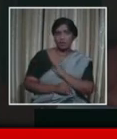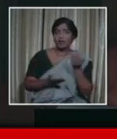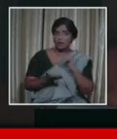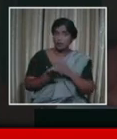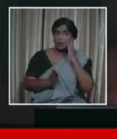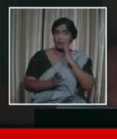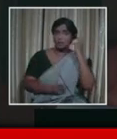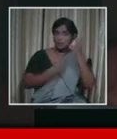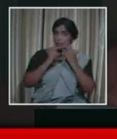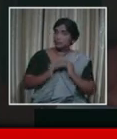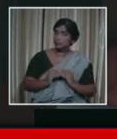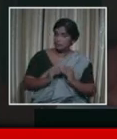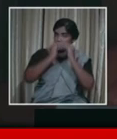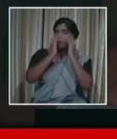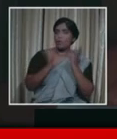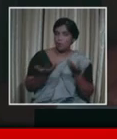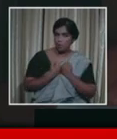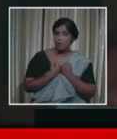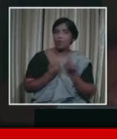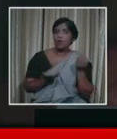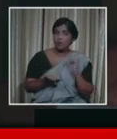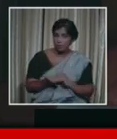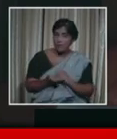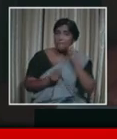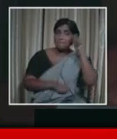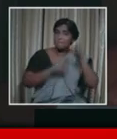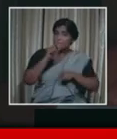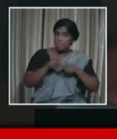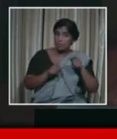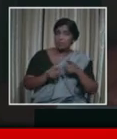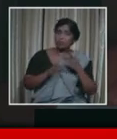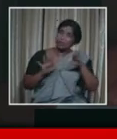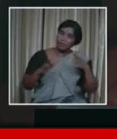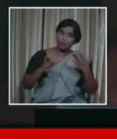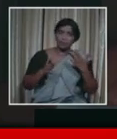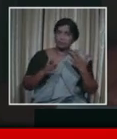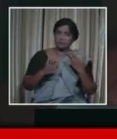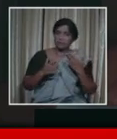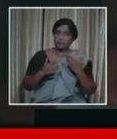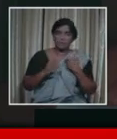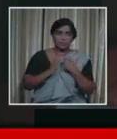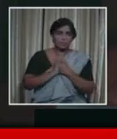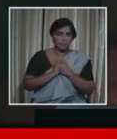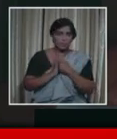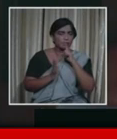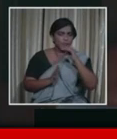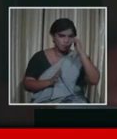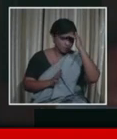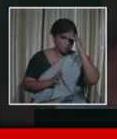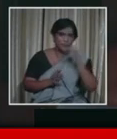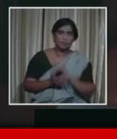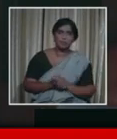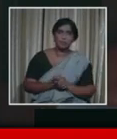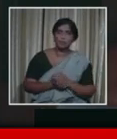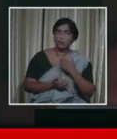සංචාරක කර්මාන්තය ගොඩනගන්නට ඕන. නැවත අපේ මිනිස්සු කවුරු ආවත් මම ඒකයි ගරු කතානායකතුමනි